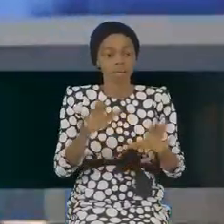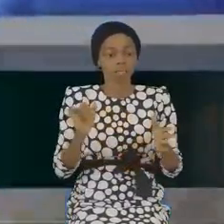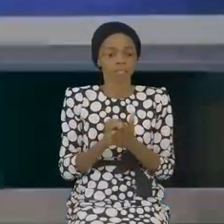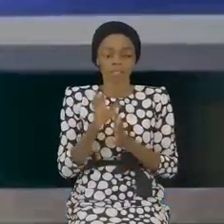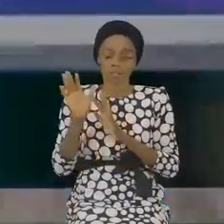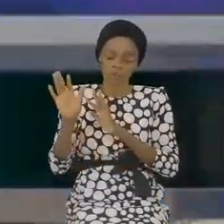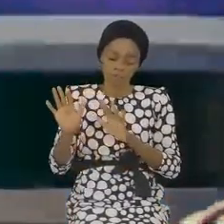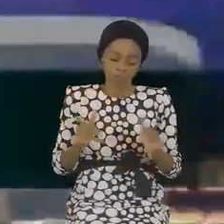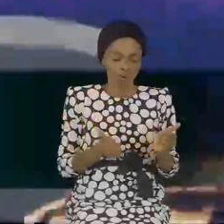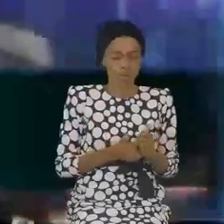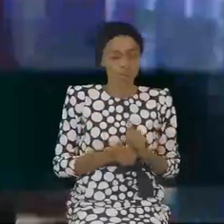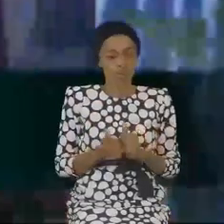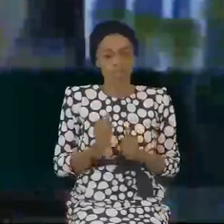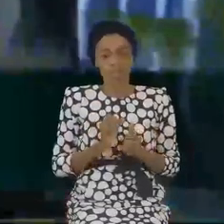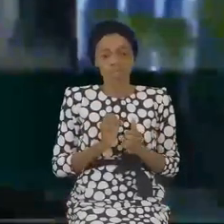le miel.